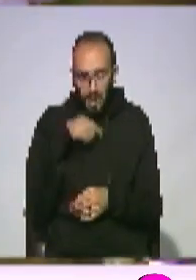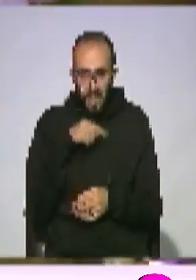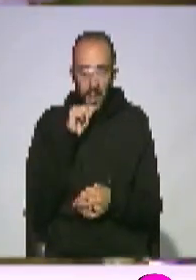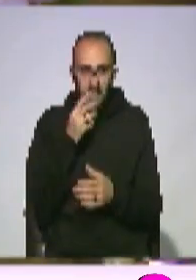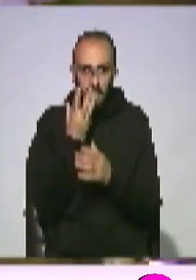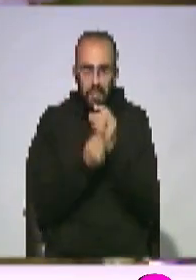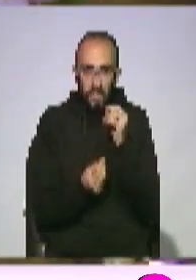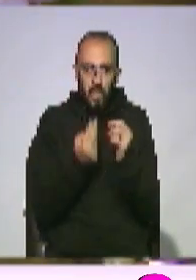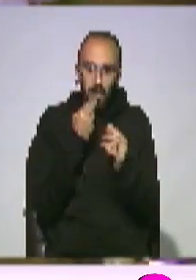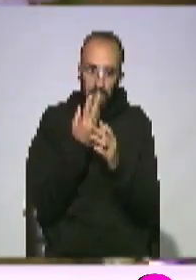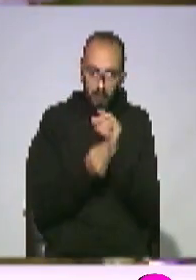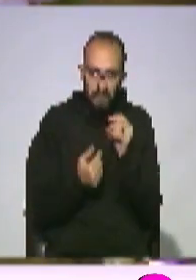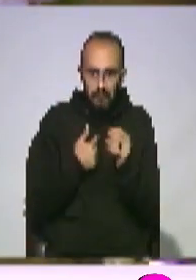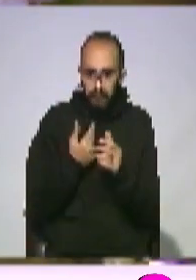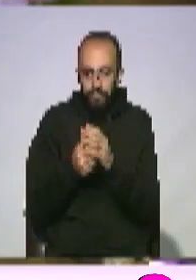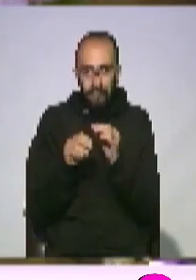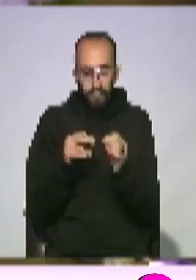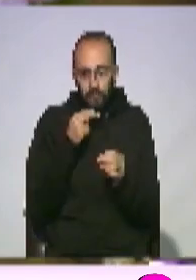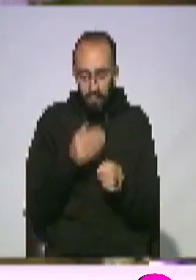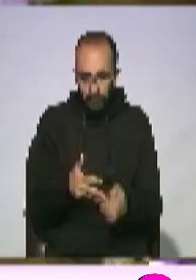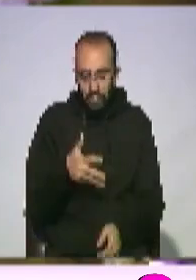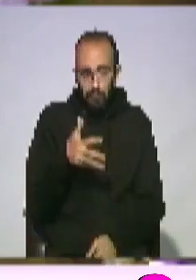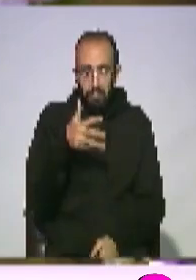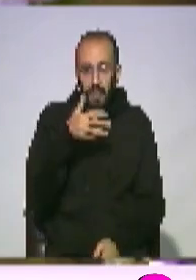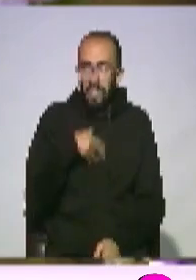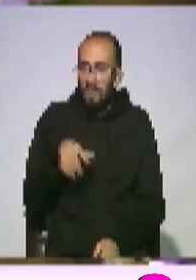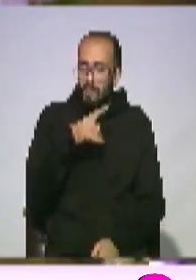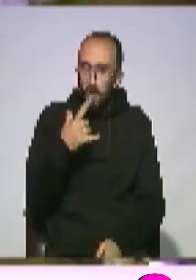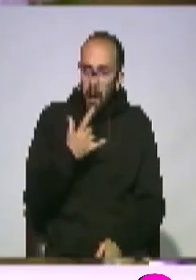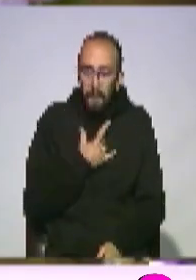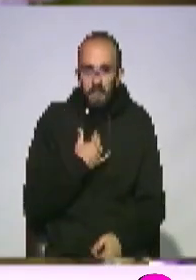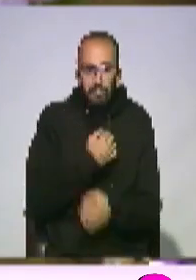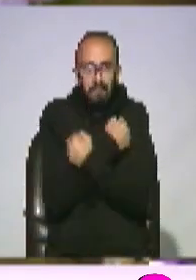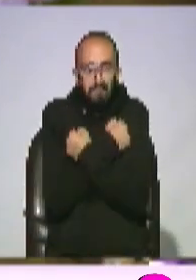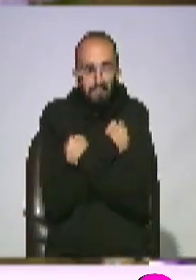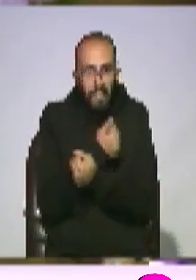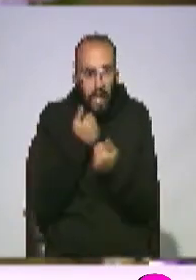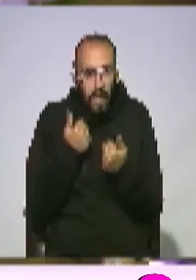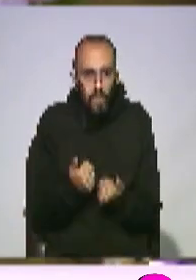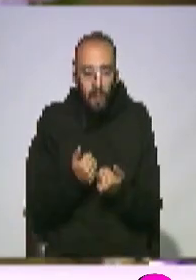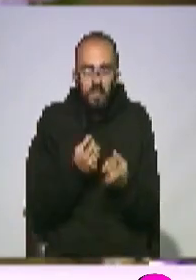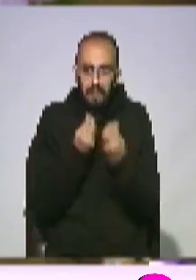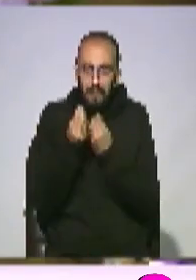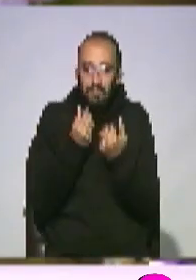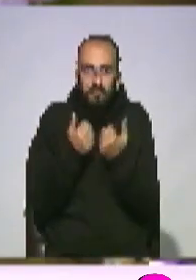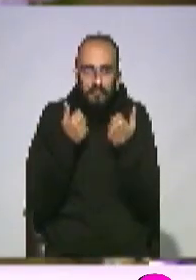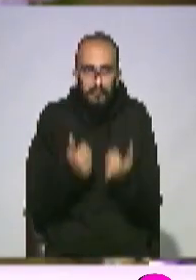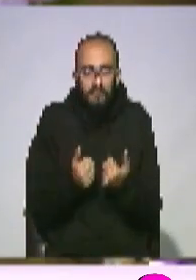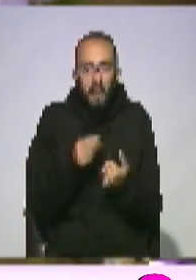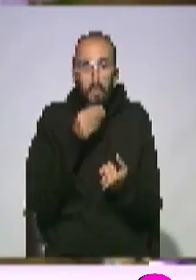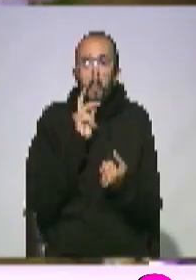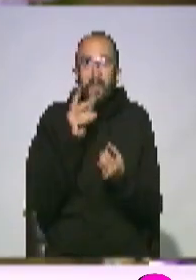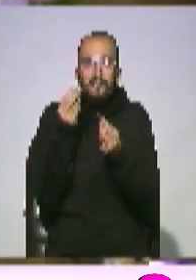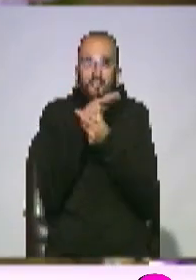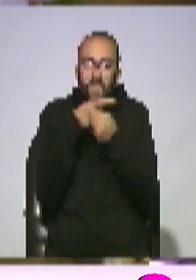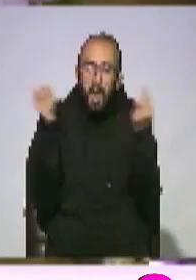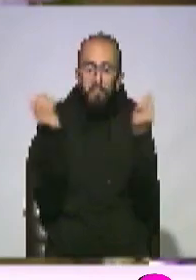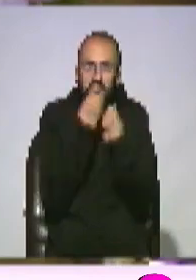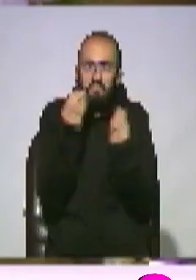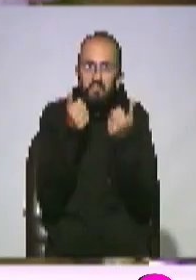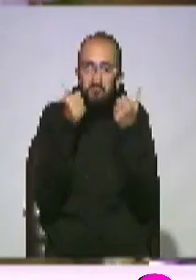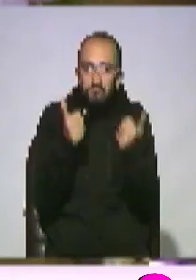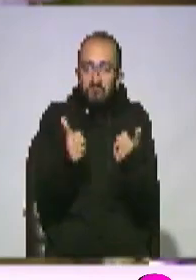او مراهق اتربيت في بيت مليان محبه ومليان احتواء، وان انا الاب والام متفاهمين جدا وقادرين ان